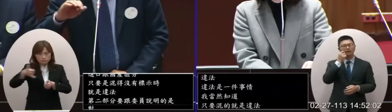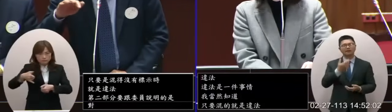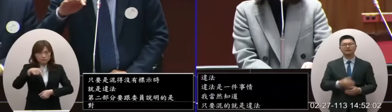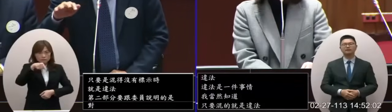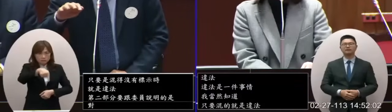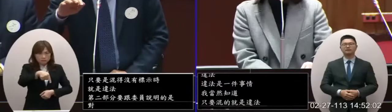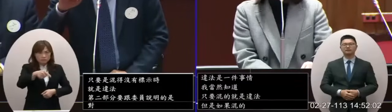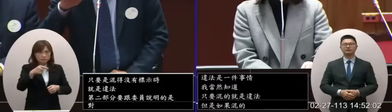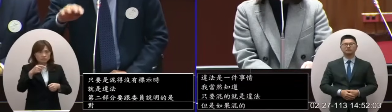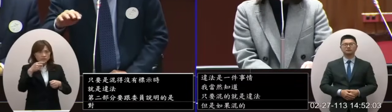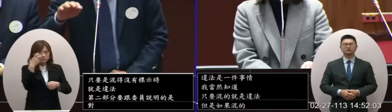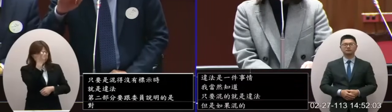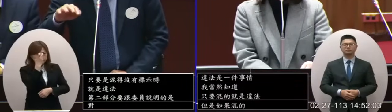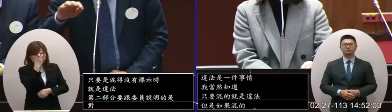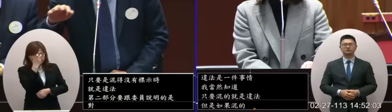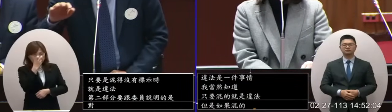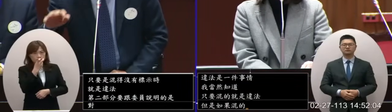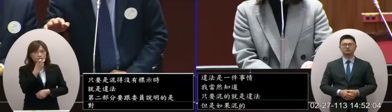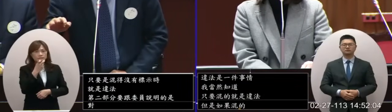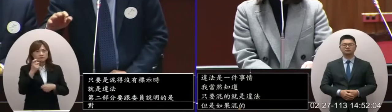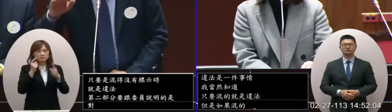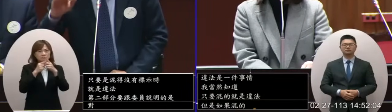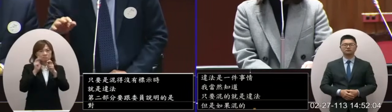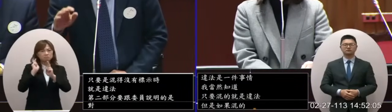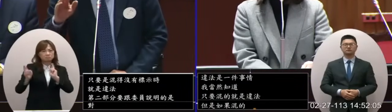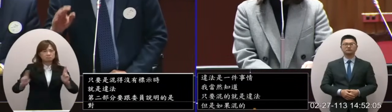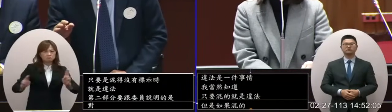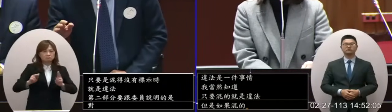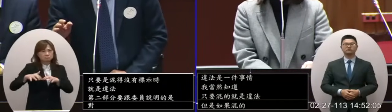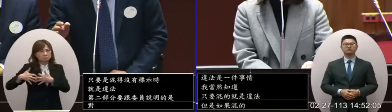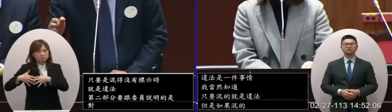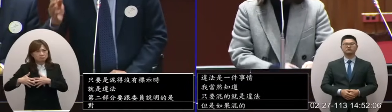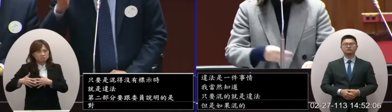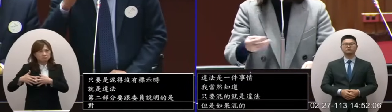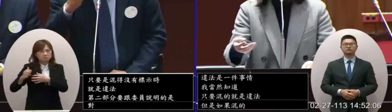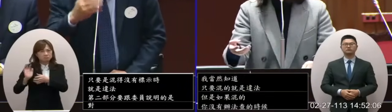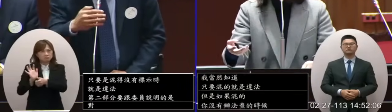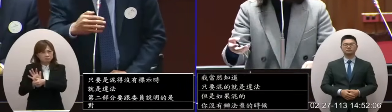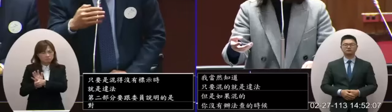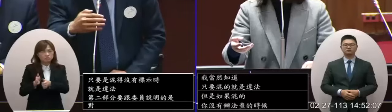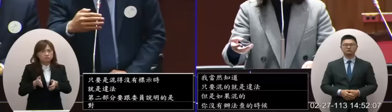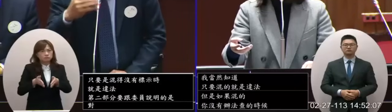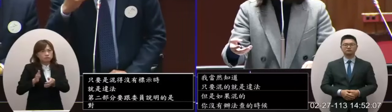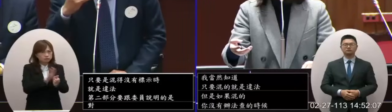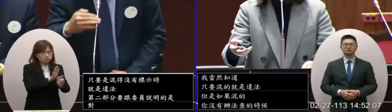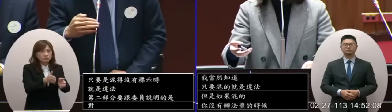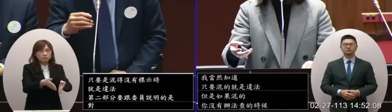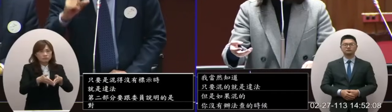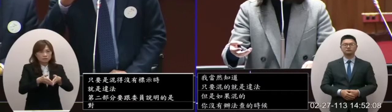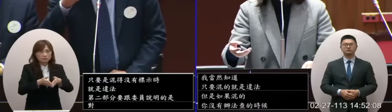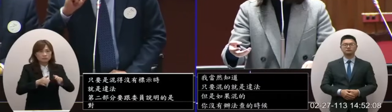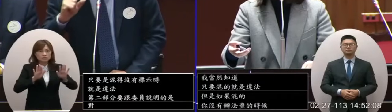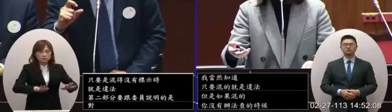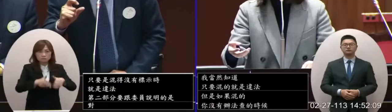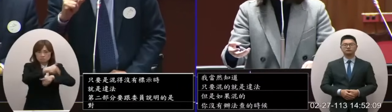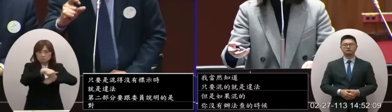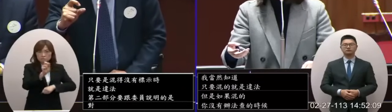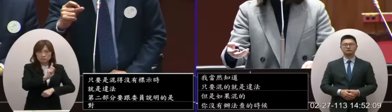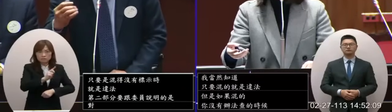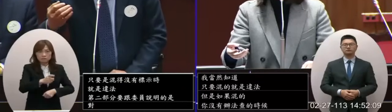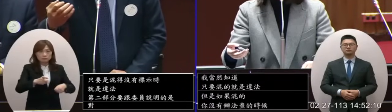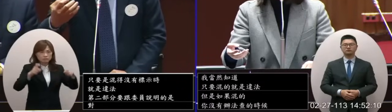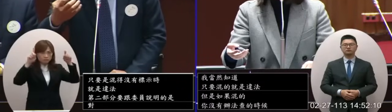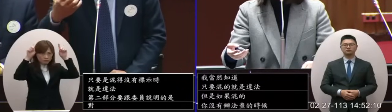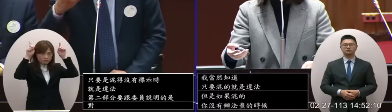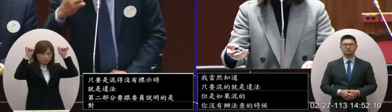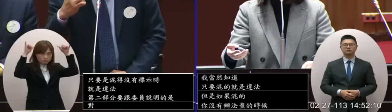是需要比较耗费大的人力跟物力，所以我们现在设计是说，我们在源头的时候，乳厂的时候，我们台湾乳标